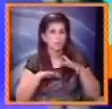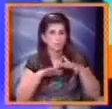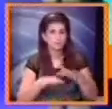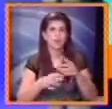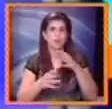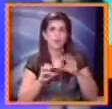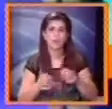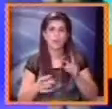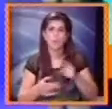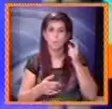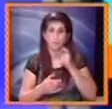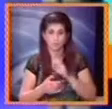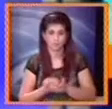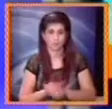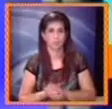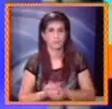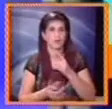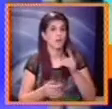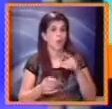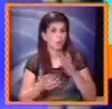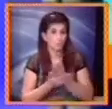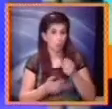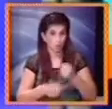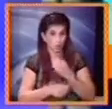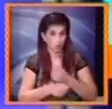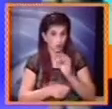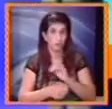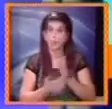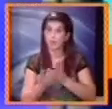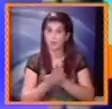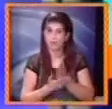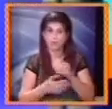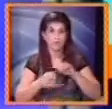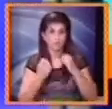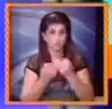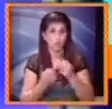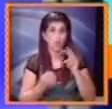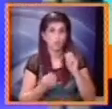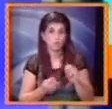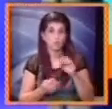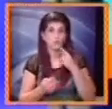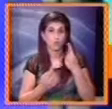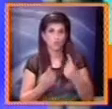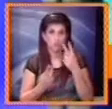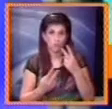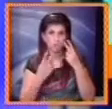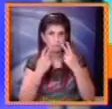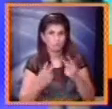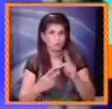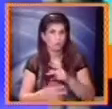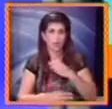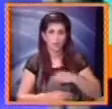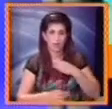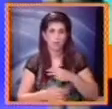חשד למעשים פליליים. אבל לא תמיד הפעולות האלה אפקטיביות. משפחת מוסה למשל סבלה השבוע מביקור מאוד לא סימפטי